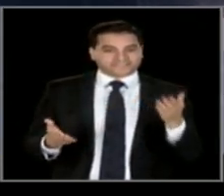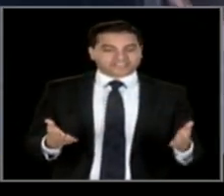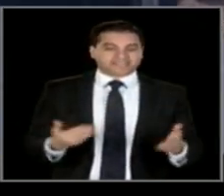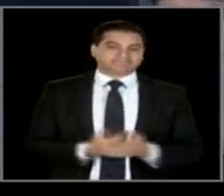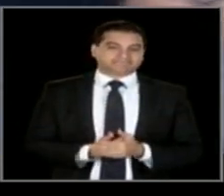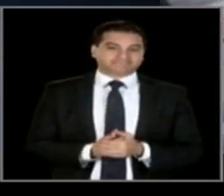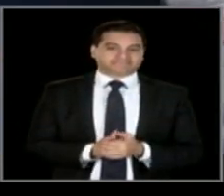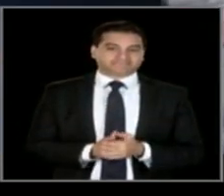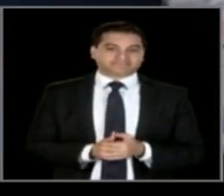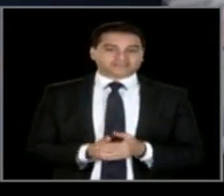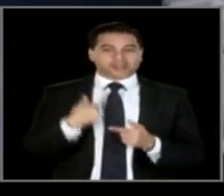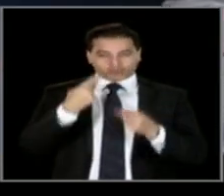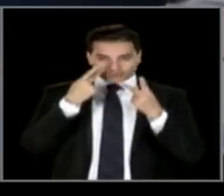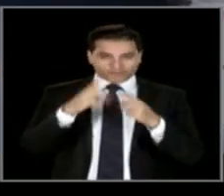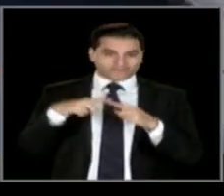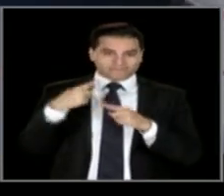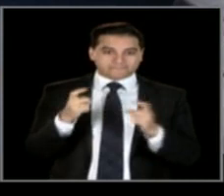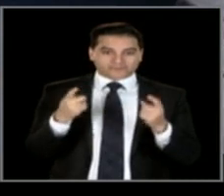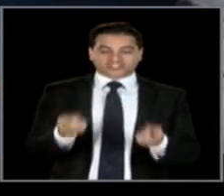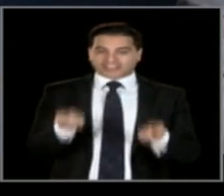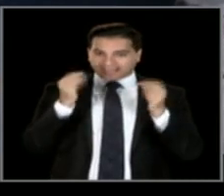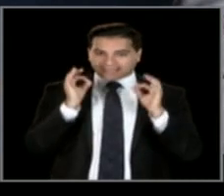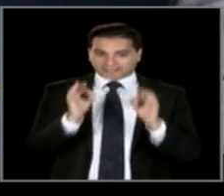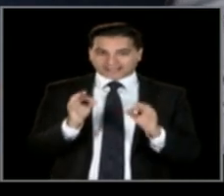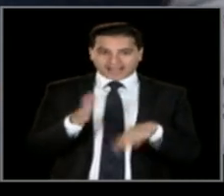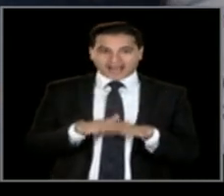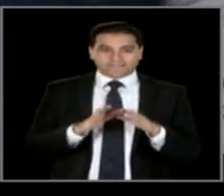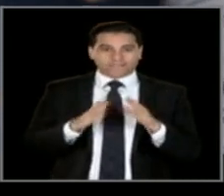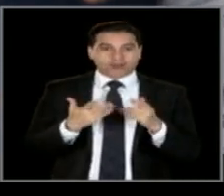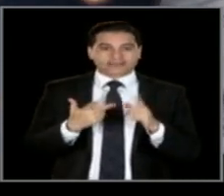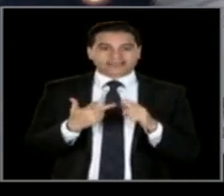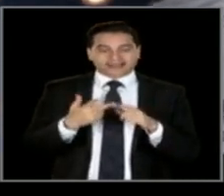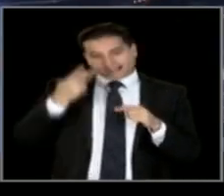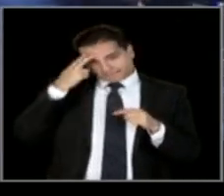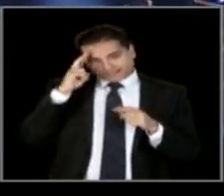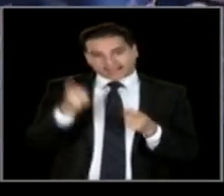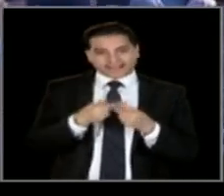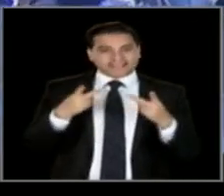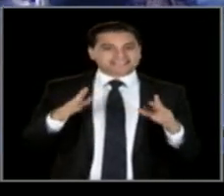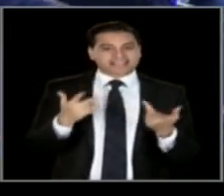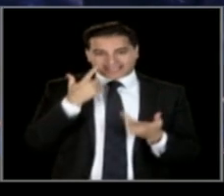خلينا نشوف الماتش الغريب اللي في المجموعة الثالثة ده هينتهي ازاي.